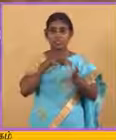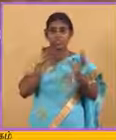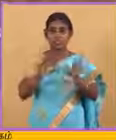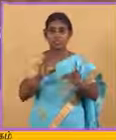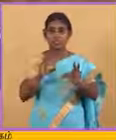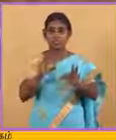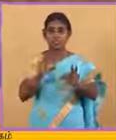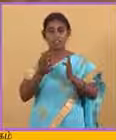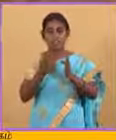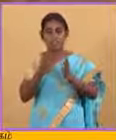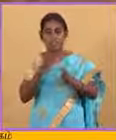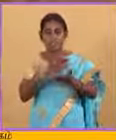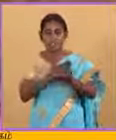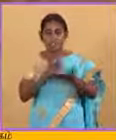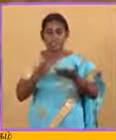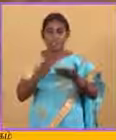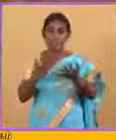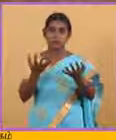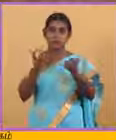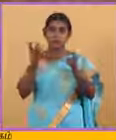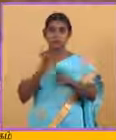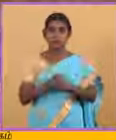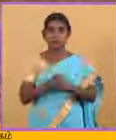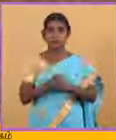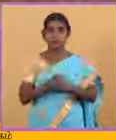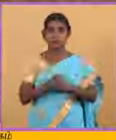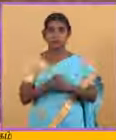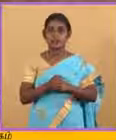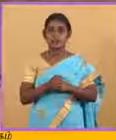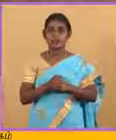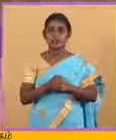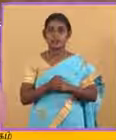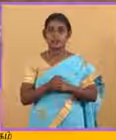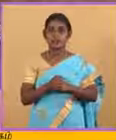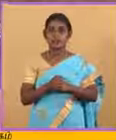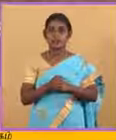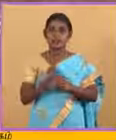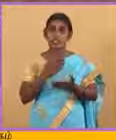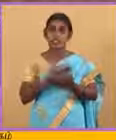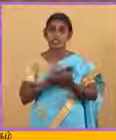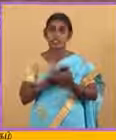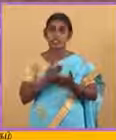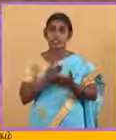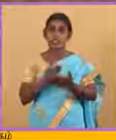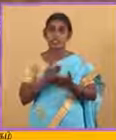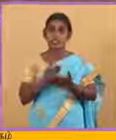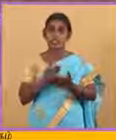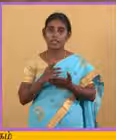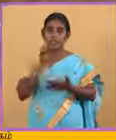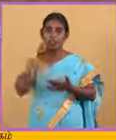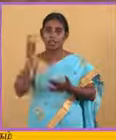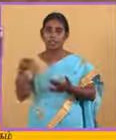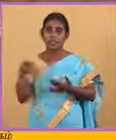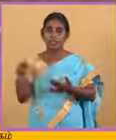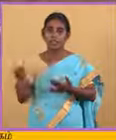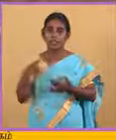தெளிவையும் நாம் பெற வேண்டும் என்று உங்களிடம் வேண்டிக் கொள்கிறேன் மாணவ செல்வங்களே. செந்தமிழ் அந்தனர் எது சிறந்த